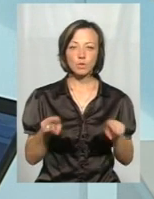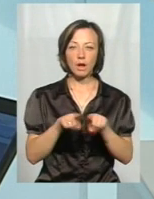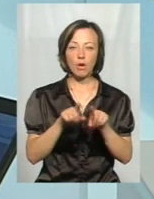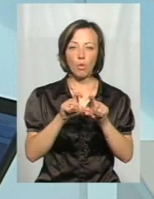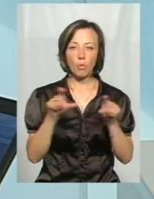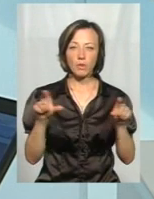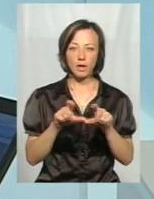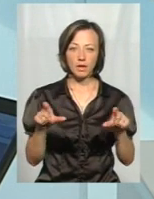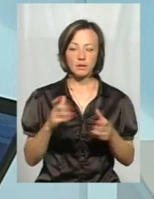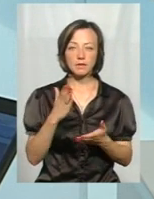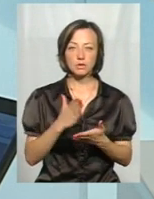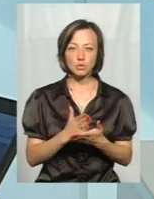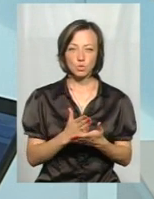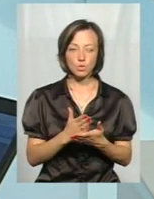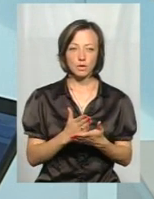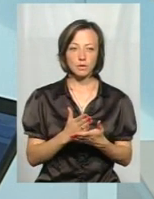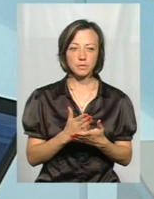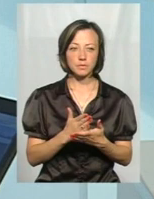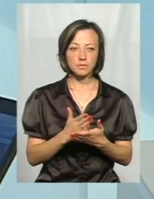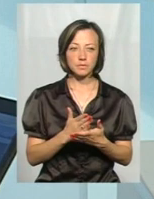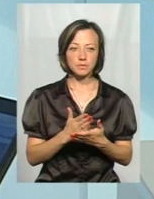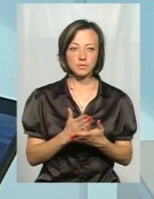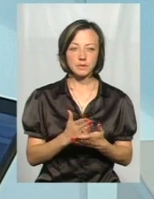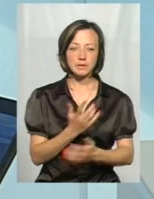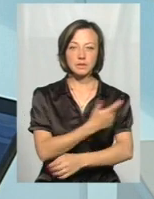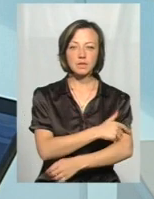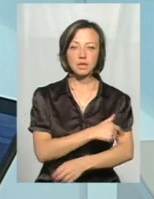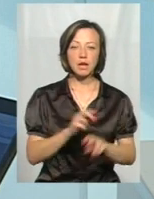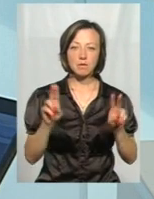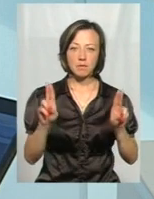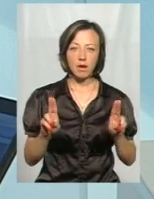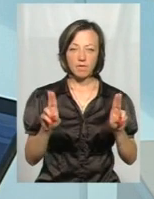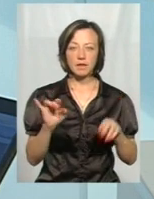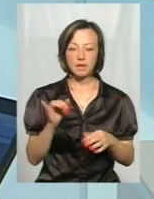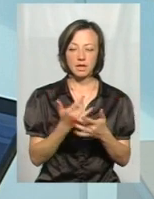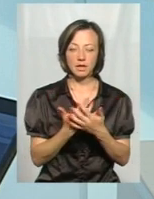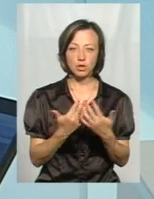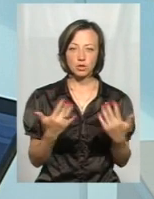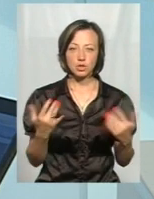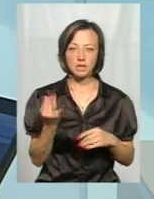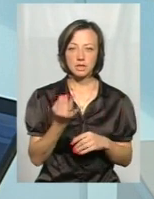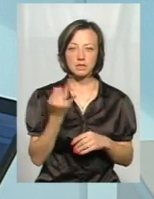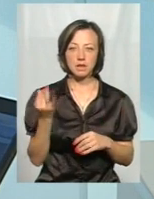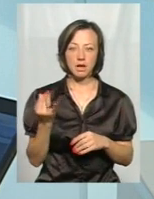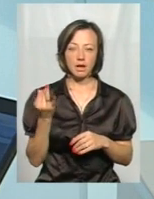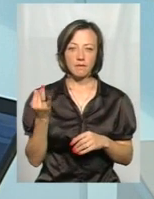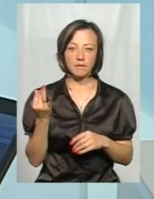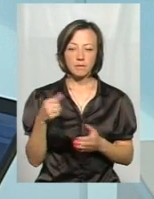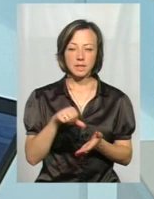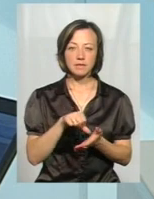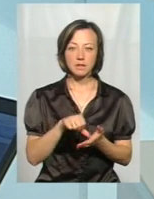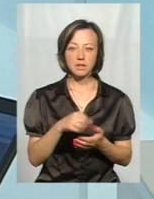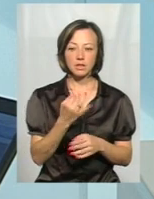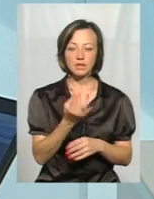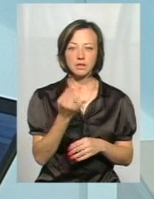об'єктів існує і діють санітарні правила, ну і ряд інших зацікавлених, представників